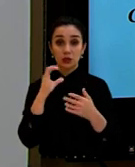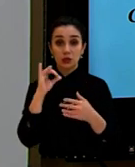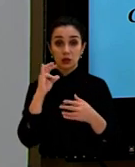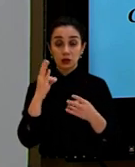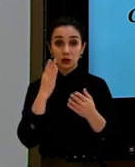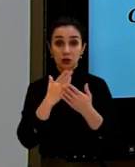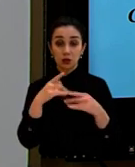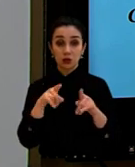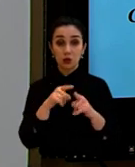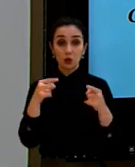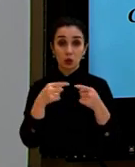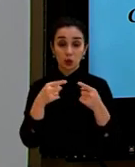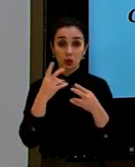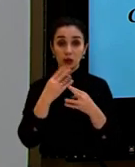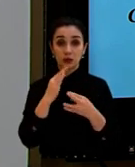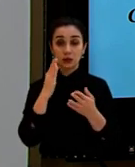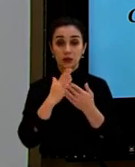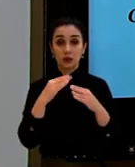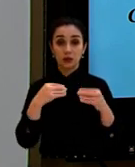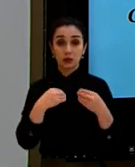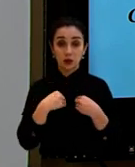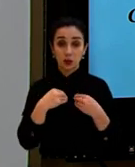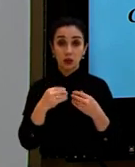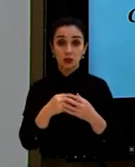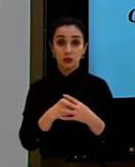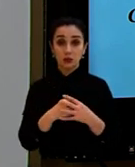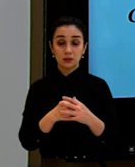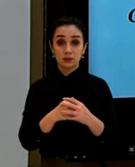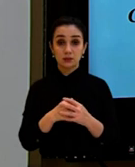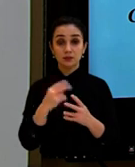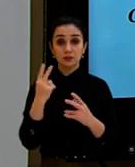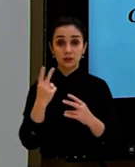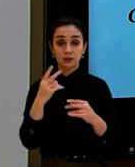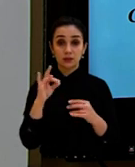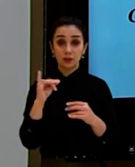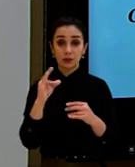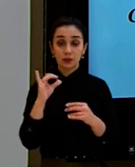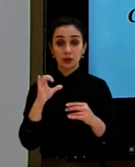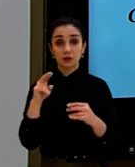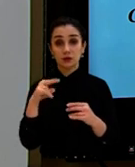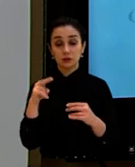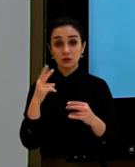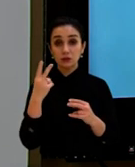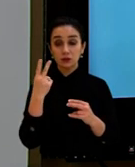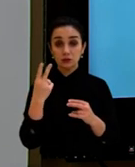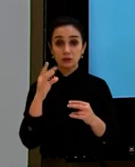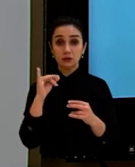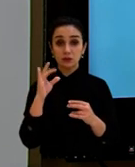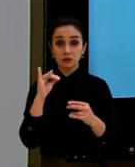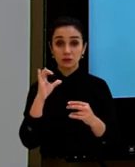синусы соответственных углов нам дает два радиуса. Диаметр – это два